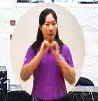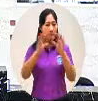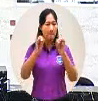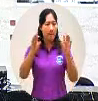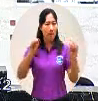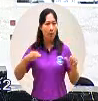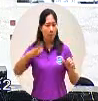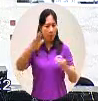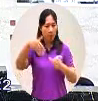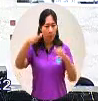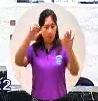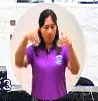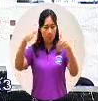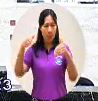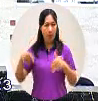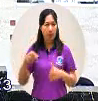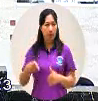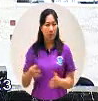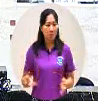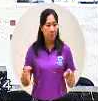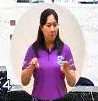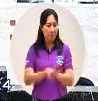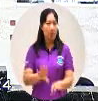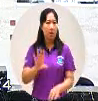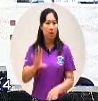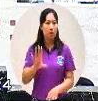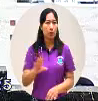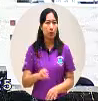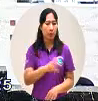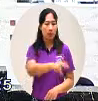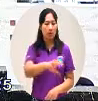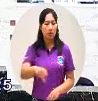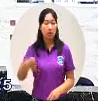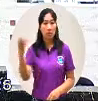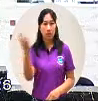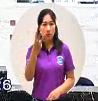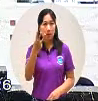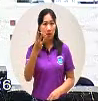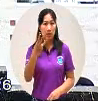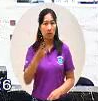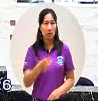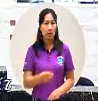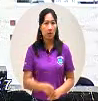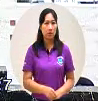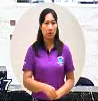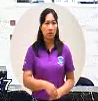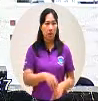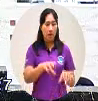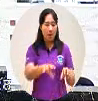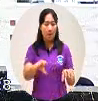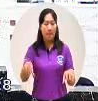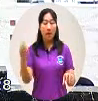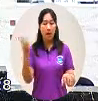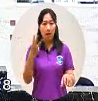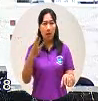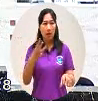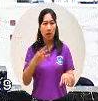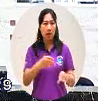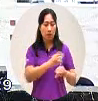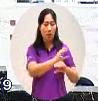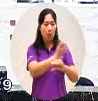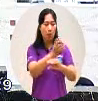你若因的三个乡尔，三个地区你若就伊一只，你不管是应急就用啊。那